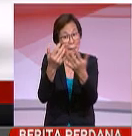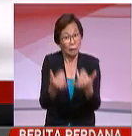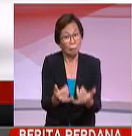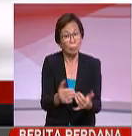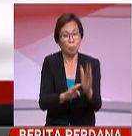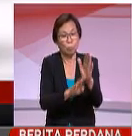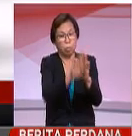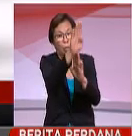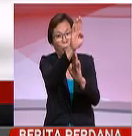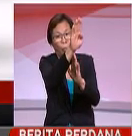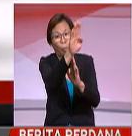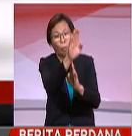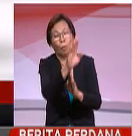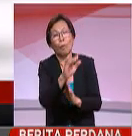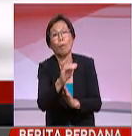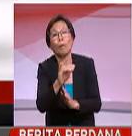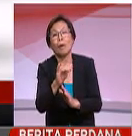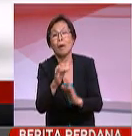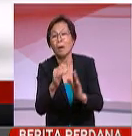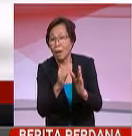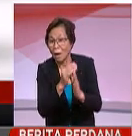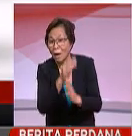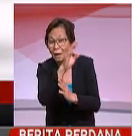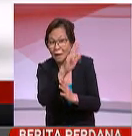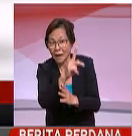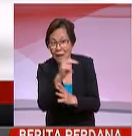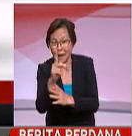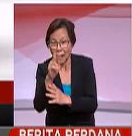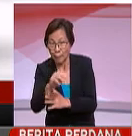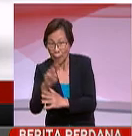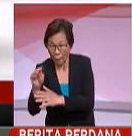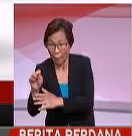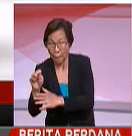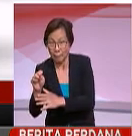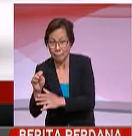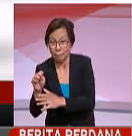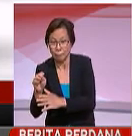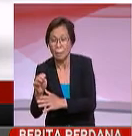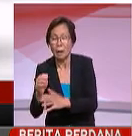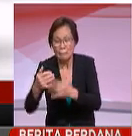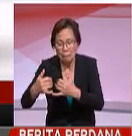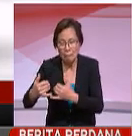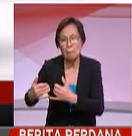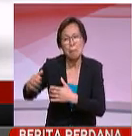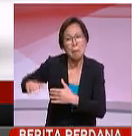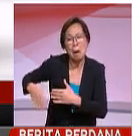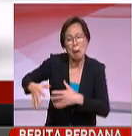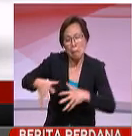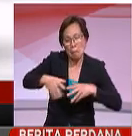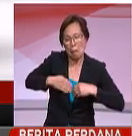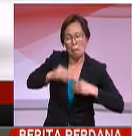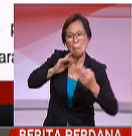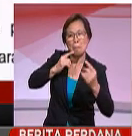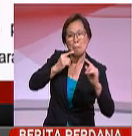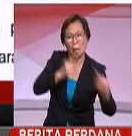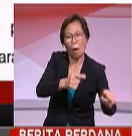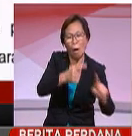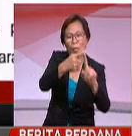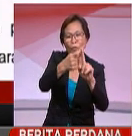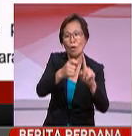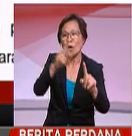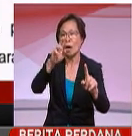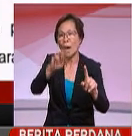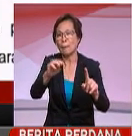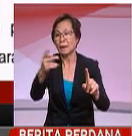bahagian pembangunan kandungan Kementerian Komunikasi dan Multimedia Malaysia, KKMM, masih belum menerima maklum balas daripada